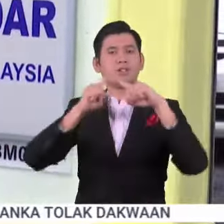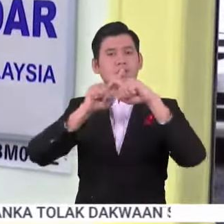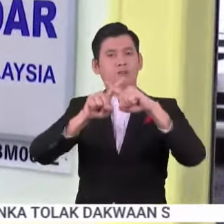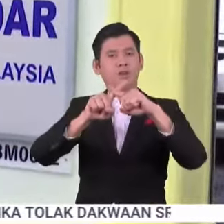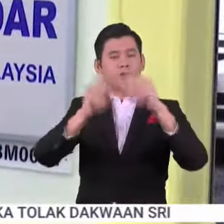tok bandar